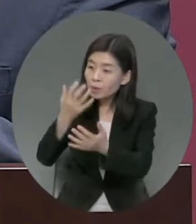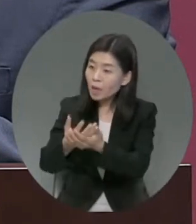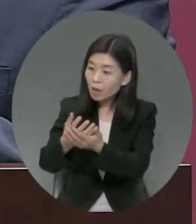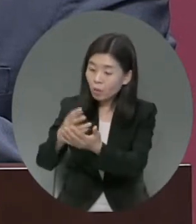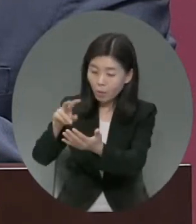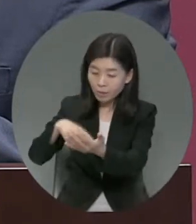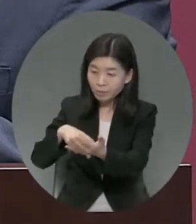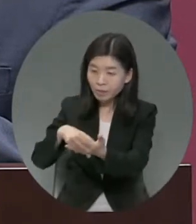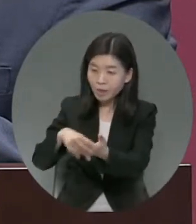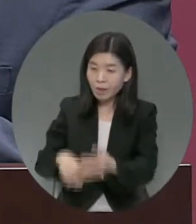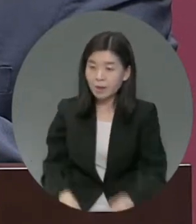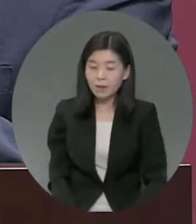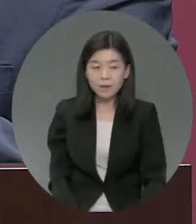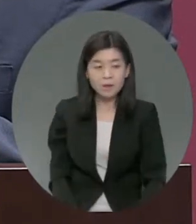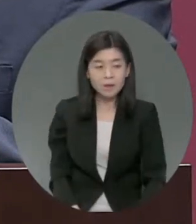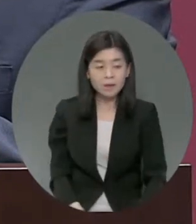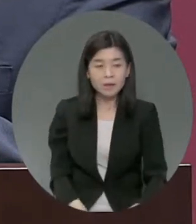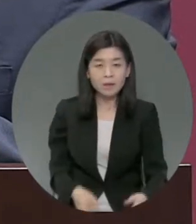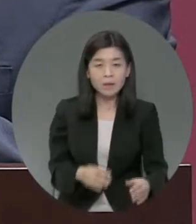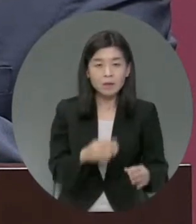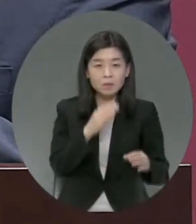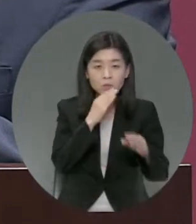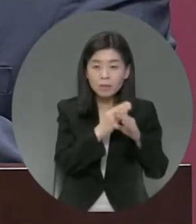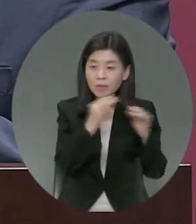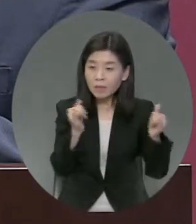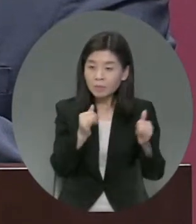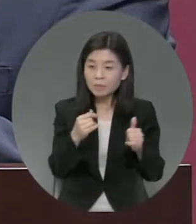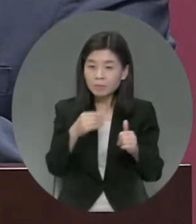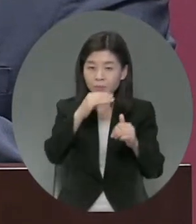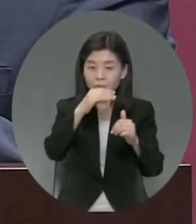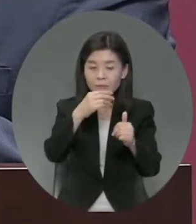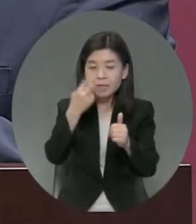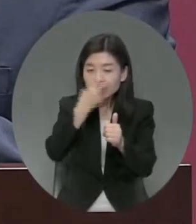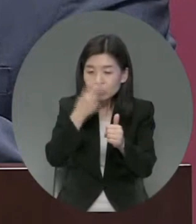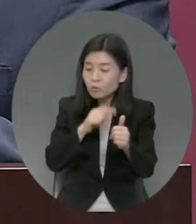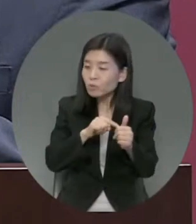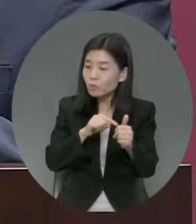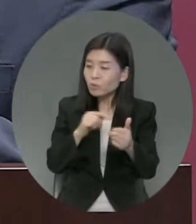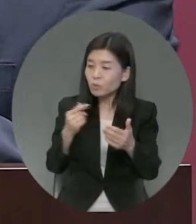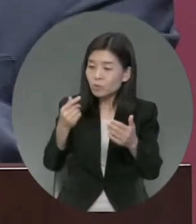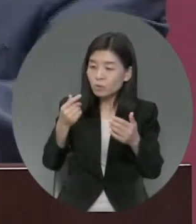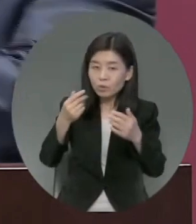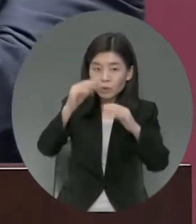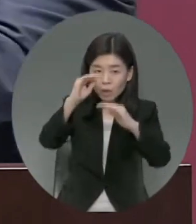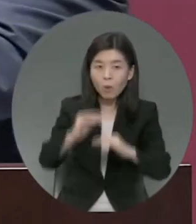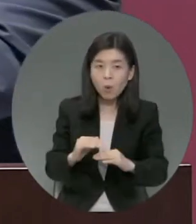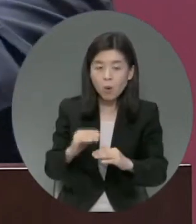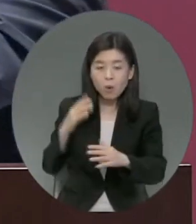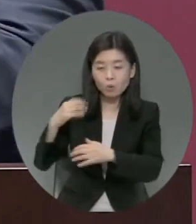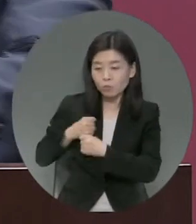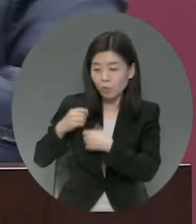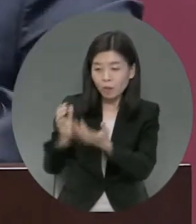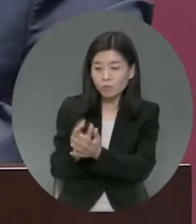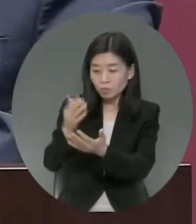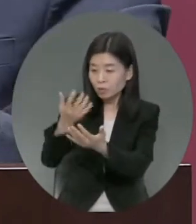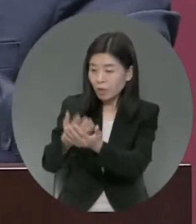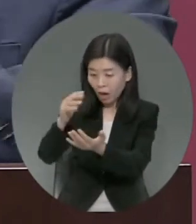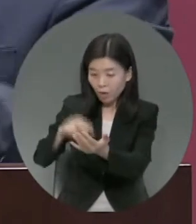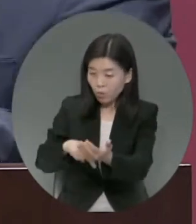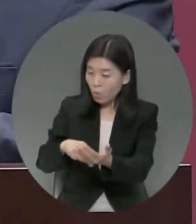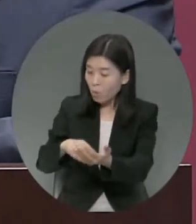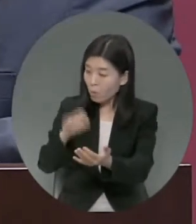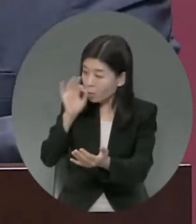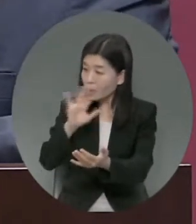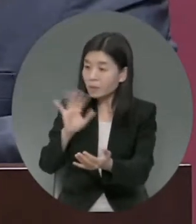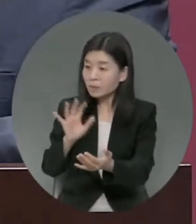참고? 합동신분조사라든가 국방부 SI 자료라든가. 아, 그런 거는 못 봤습니다. 그럼 자료 없이 독단적으로 바꾼